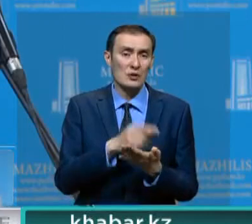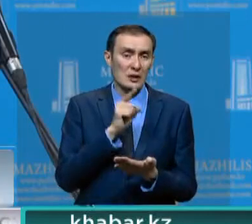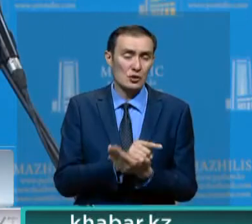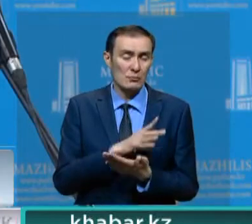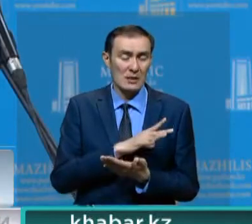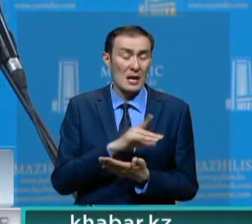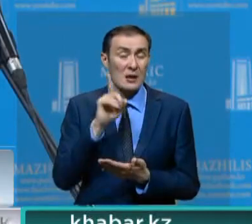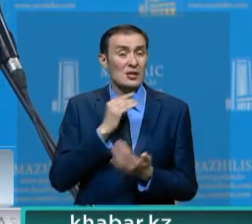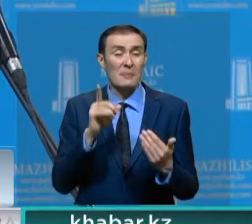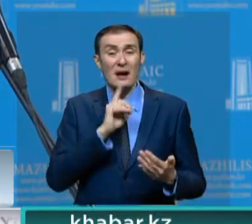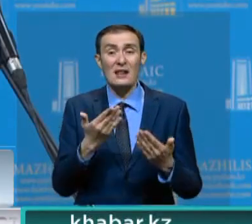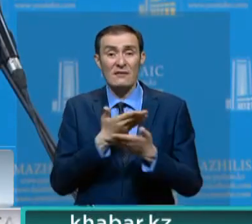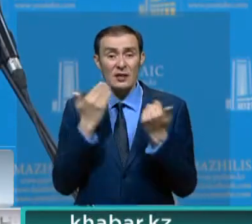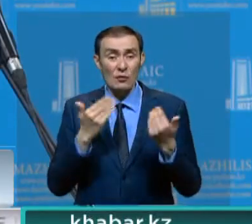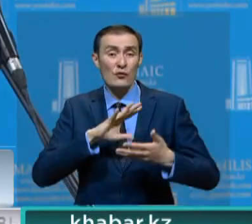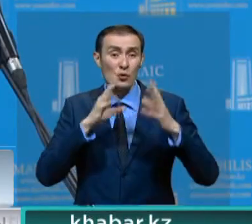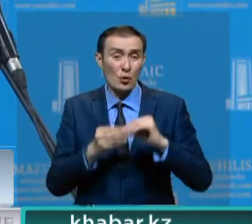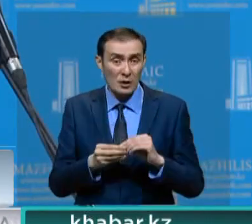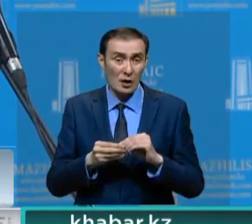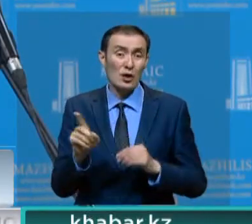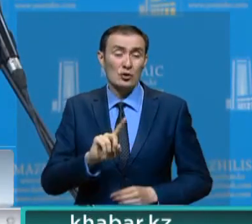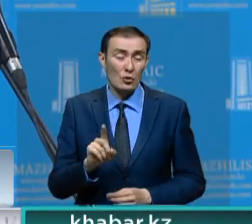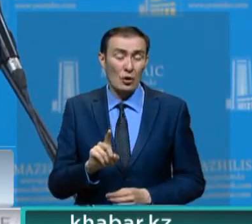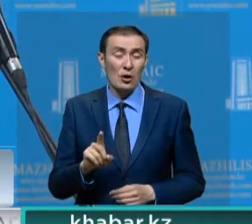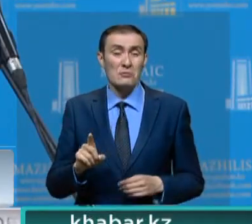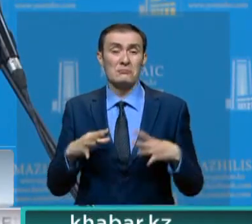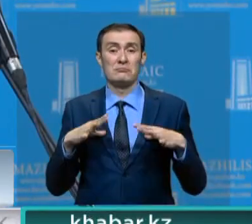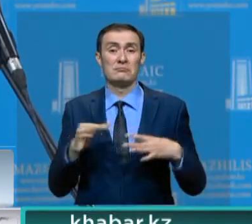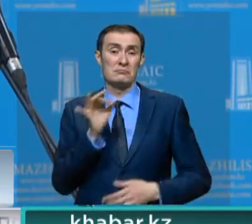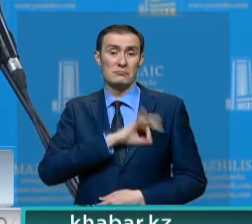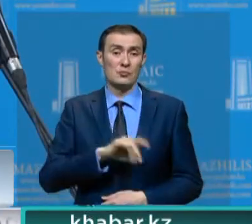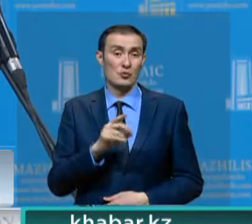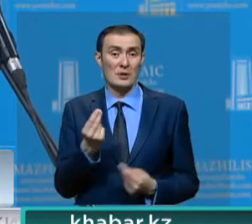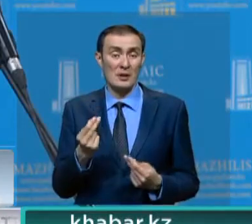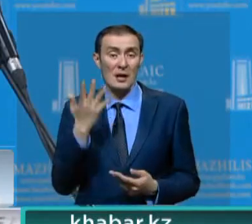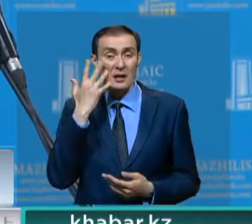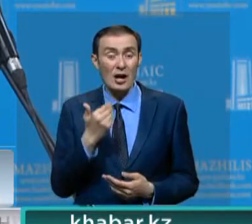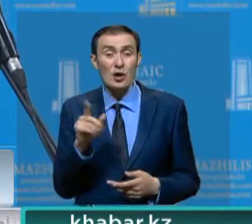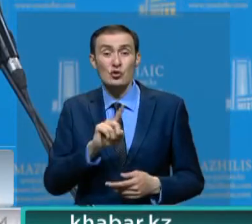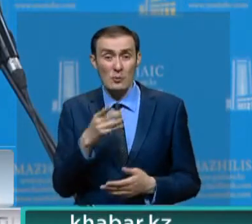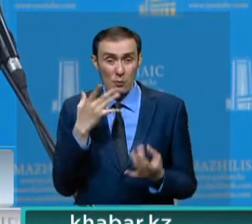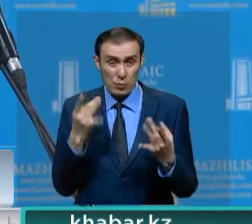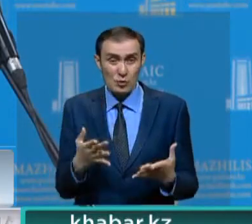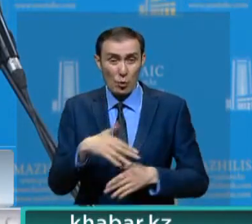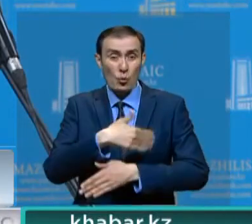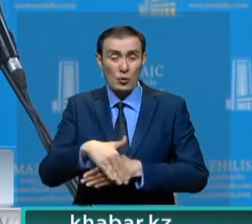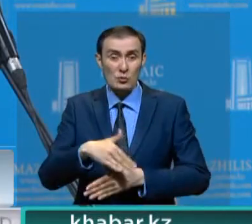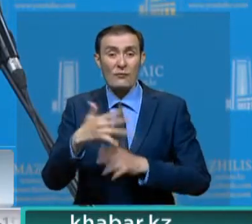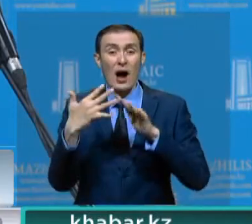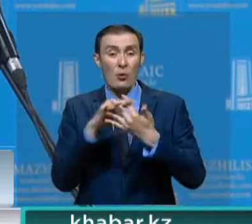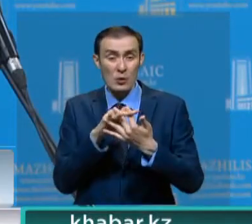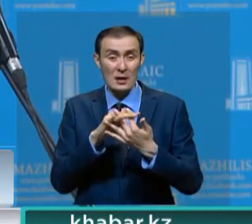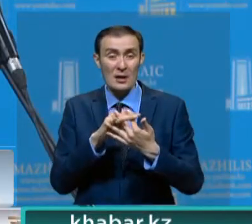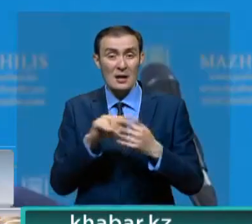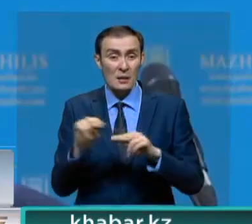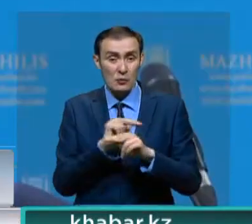когда этого нет, это порождает в конечном итоге некое иждивенчество, когда вплоть до того, что там кусок улицы в ауле